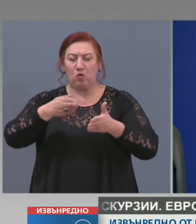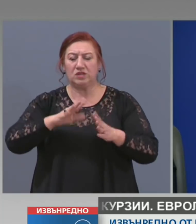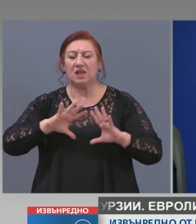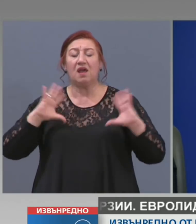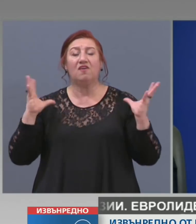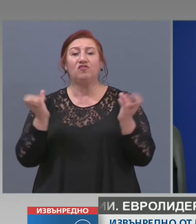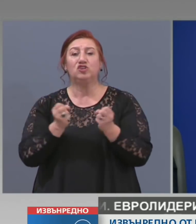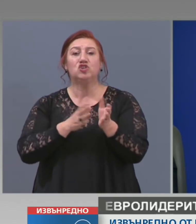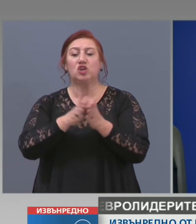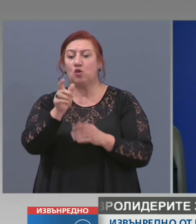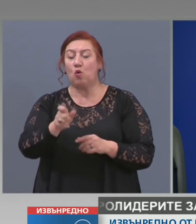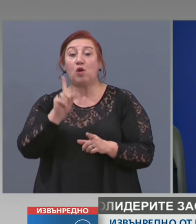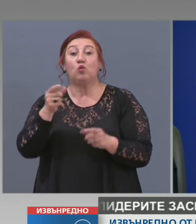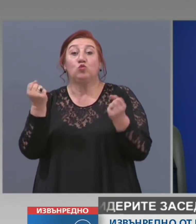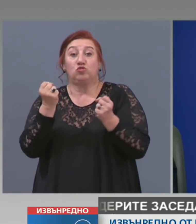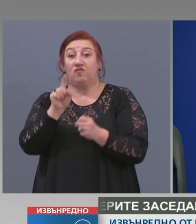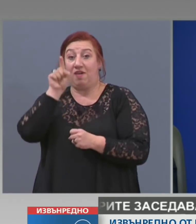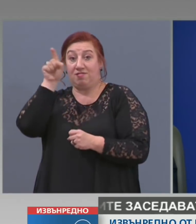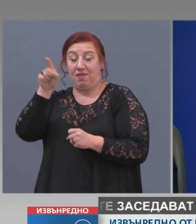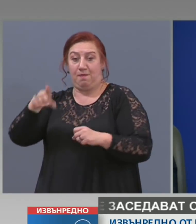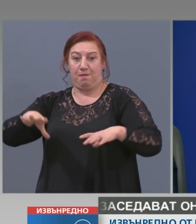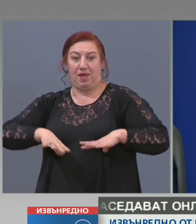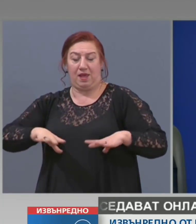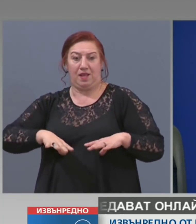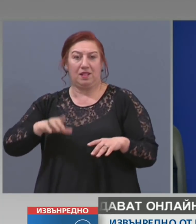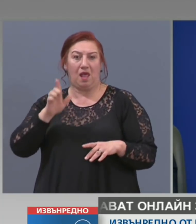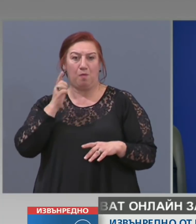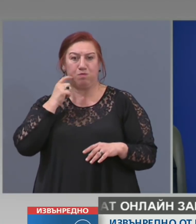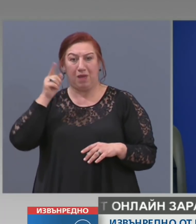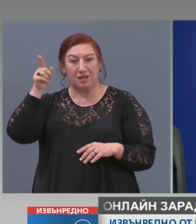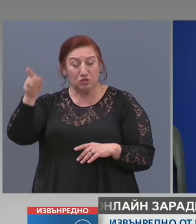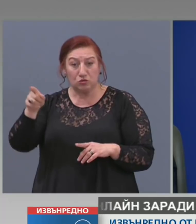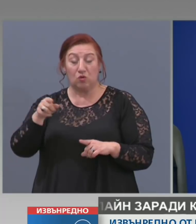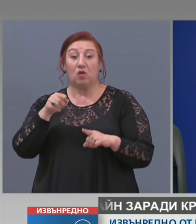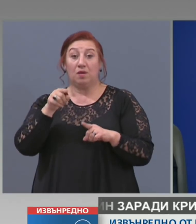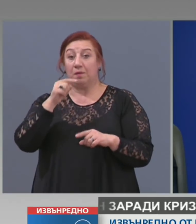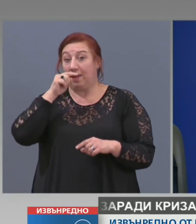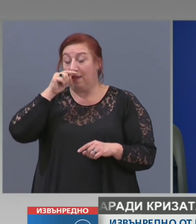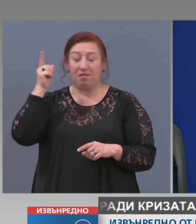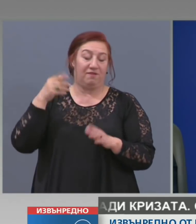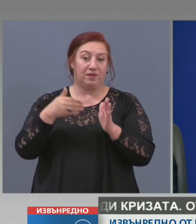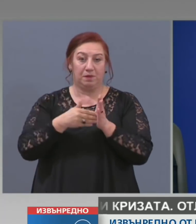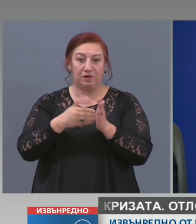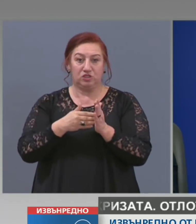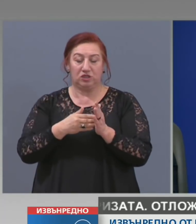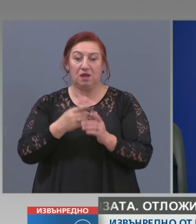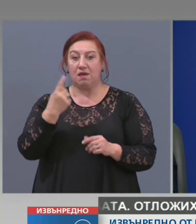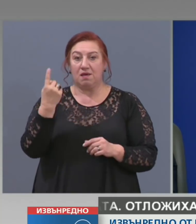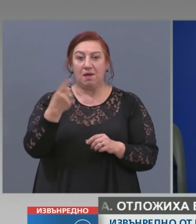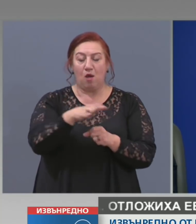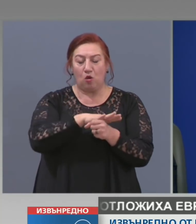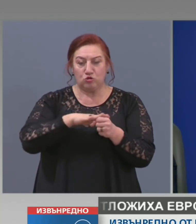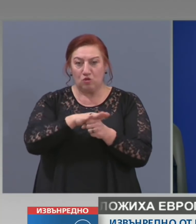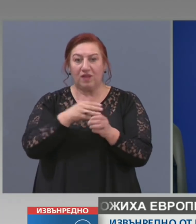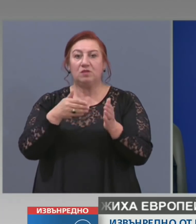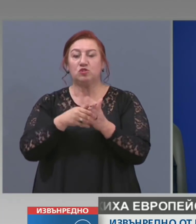град Банско без основателна причина, а причината може да бъде основателна, когато се